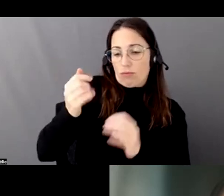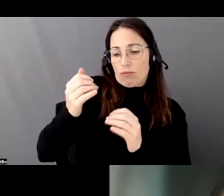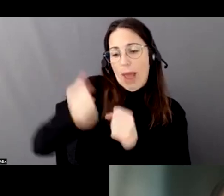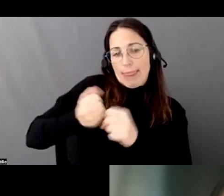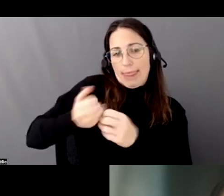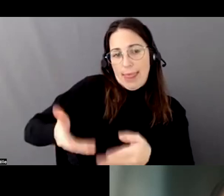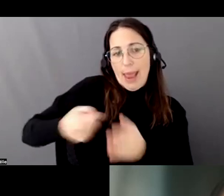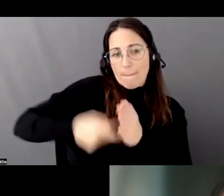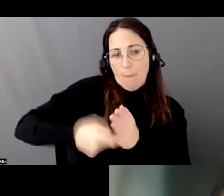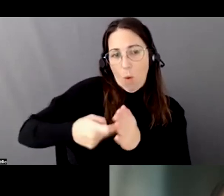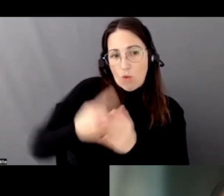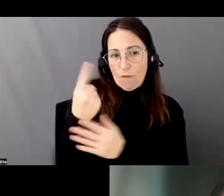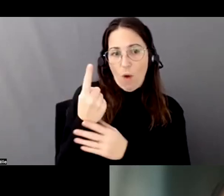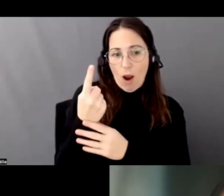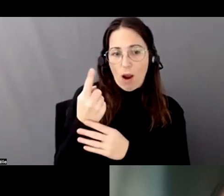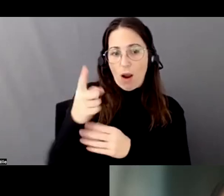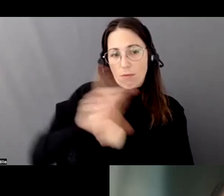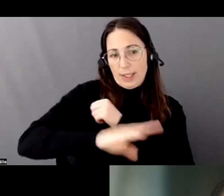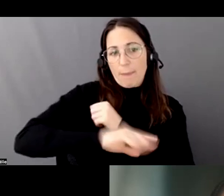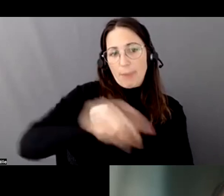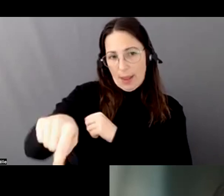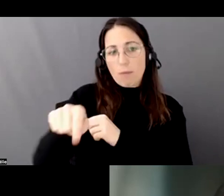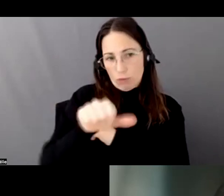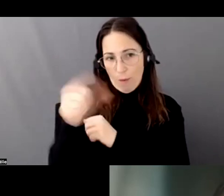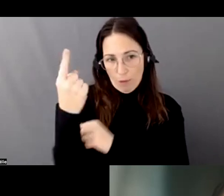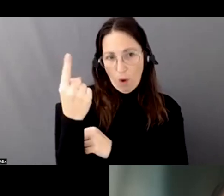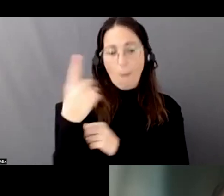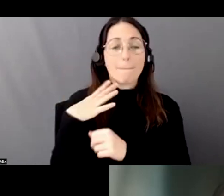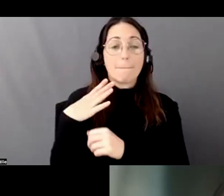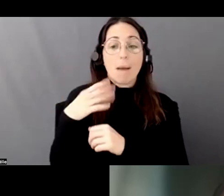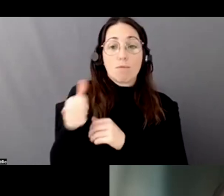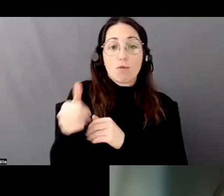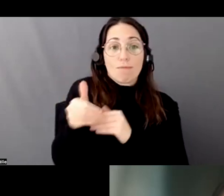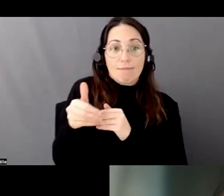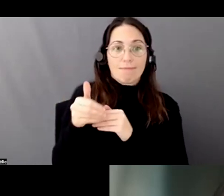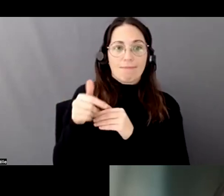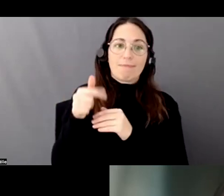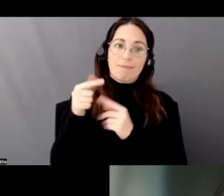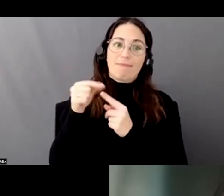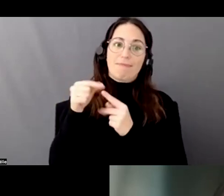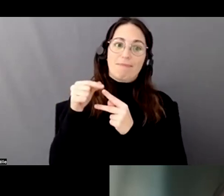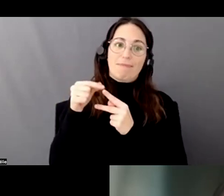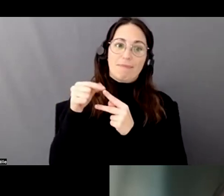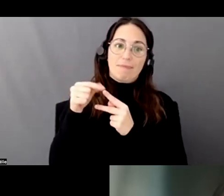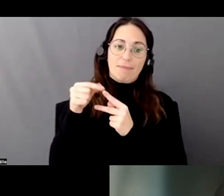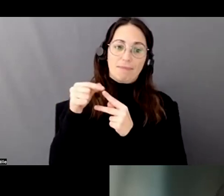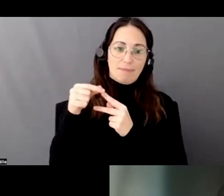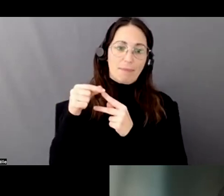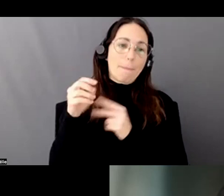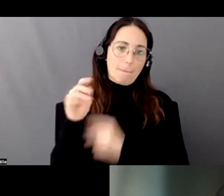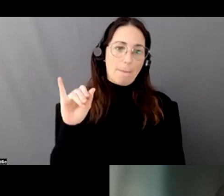pour le mois de septembre. Mais le plus proche, c'est le cours principal qui est prévu pour le mois de